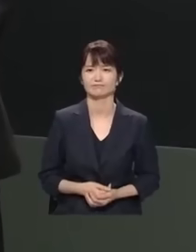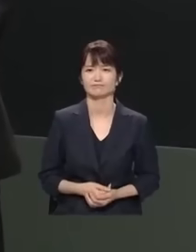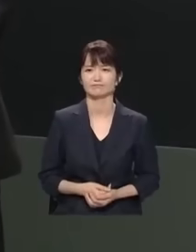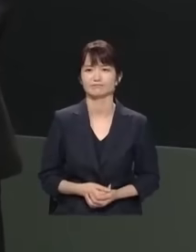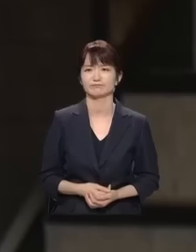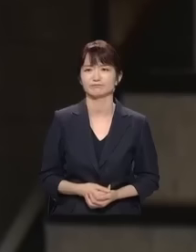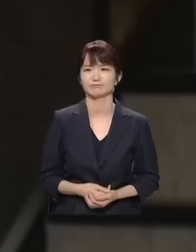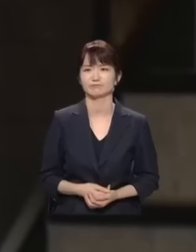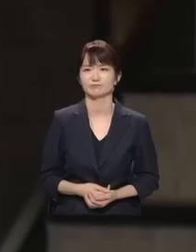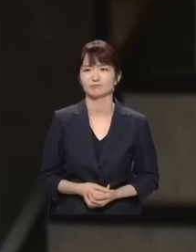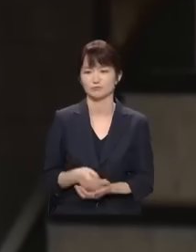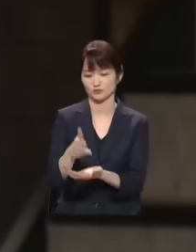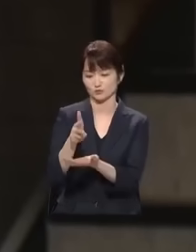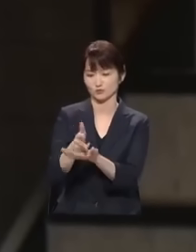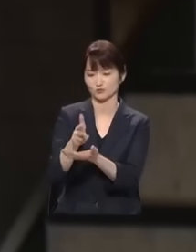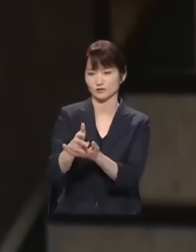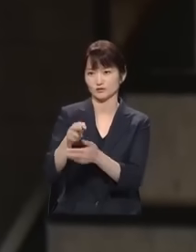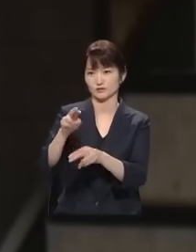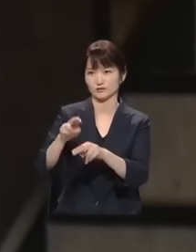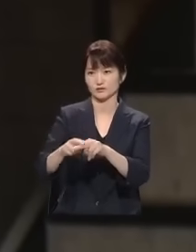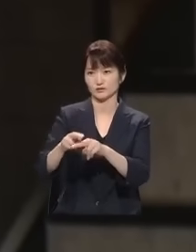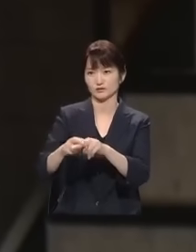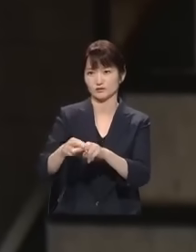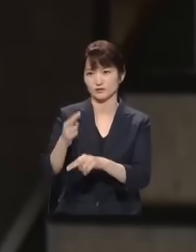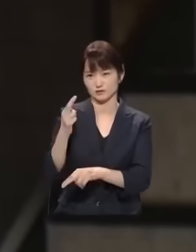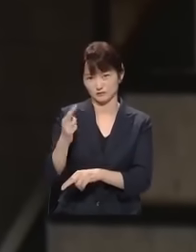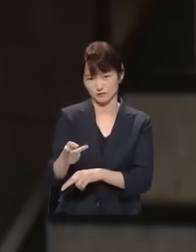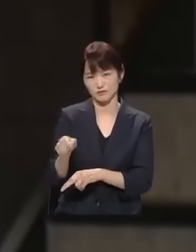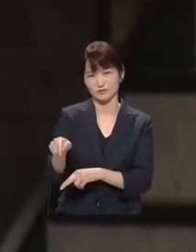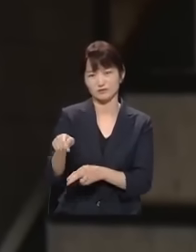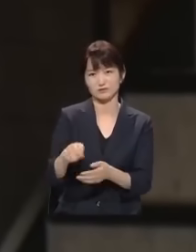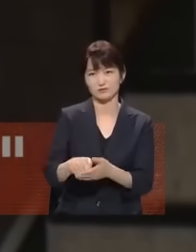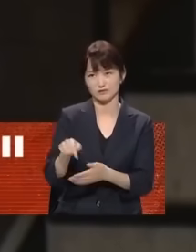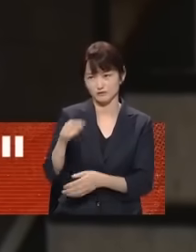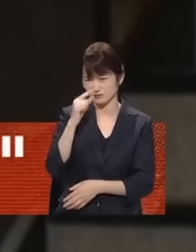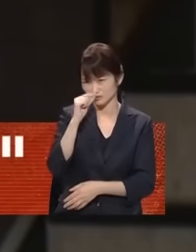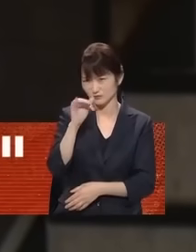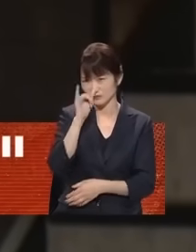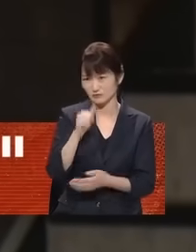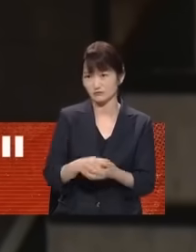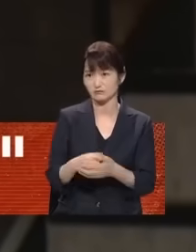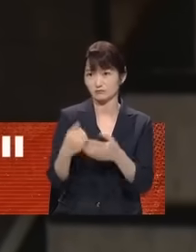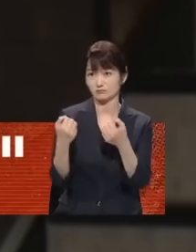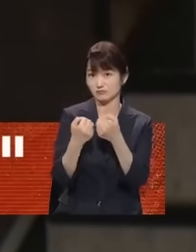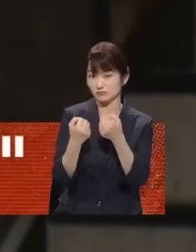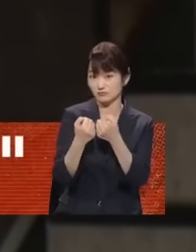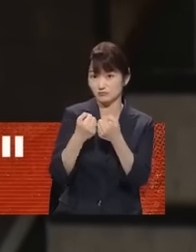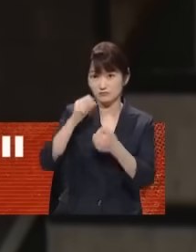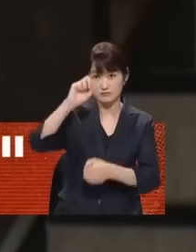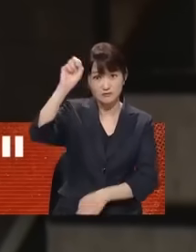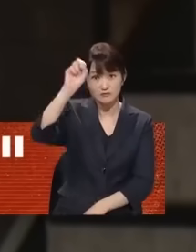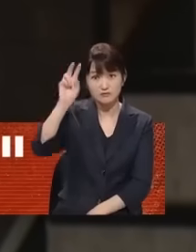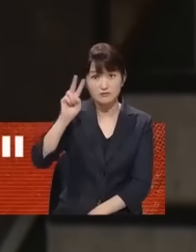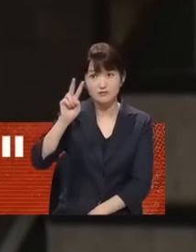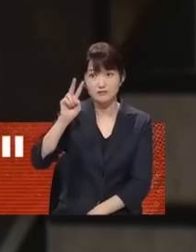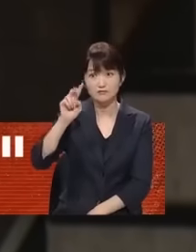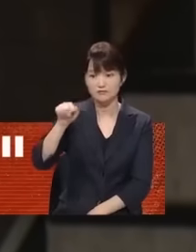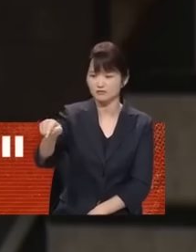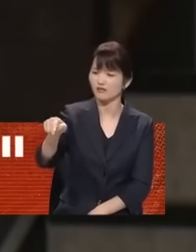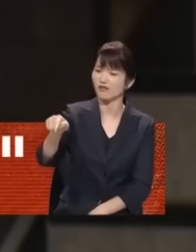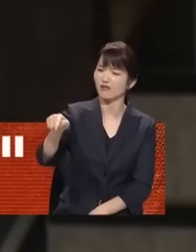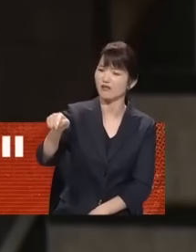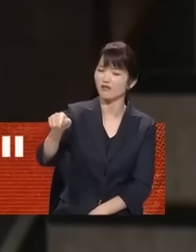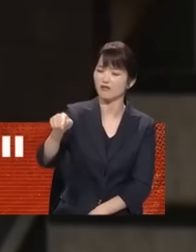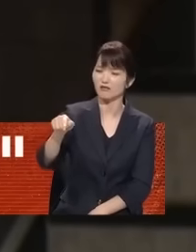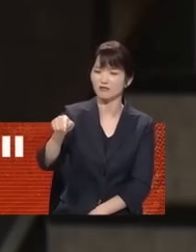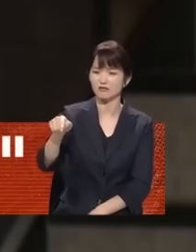뭐 자리가 누구 자리냐도 민감한 뭐 이슈였겠지만 사실 이런 싸움이 났을 때 갑자기 뭐 너